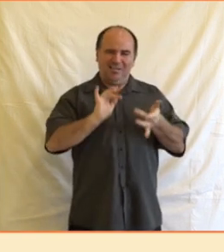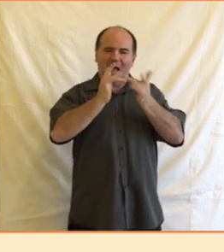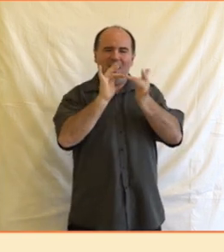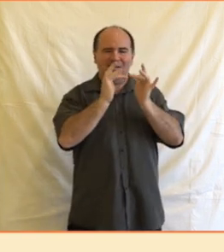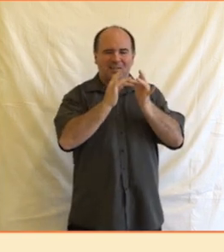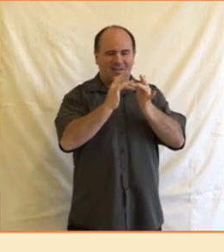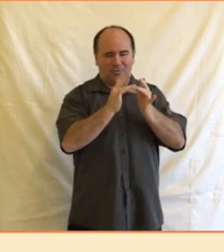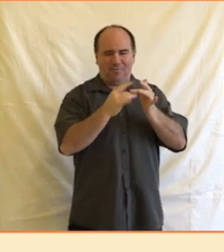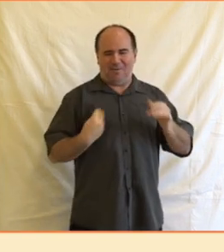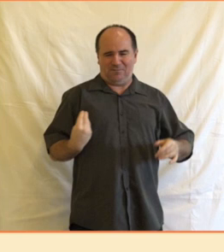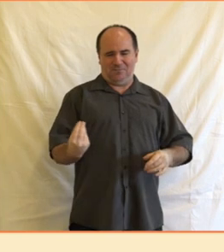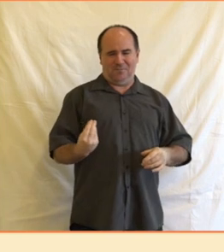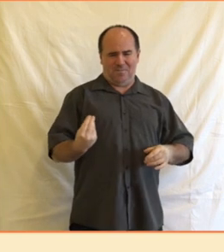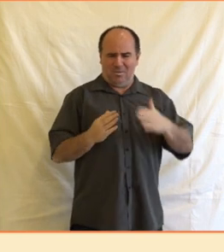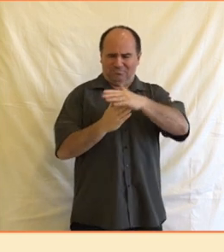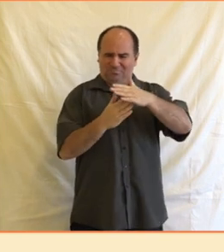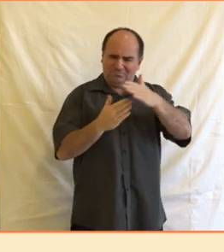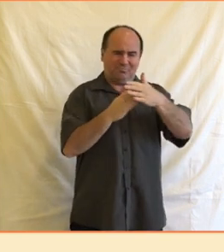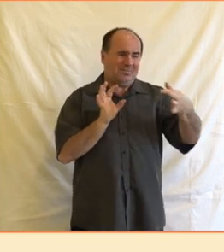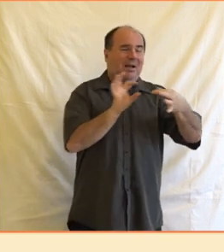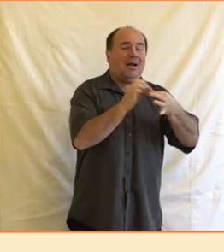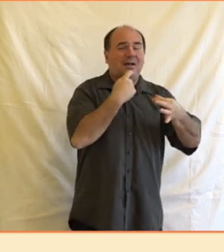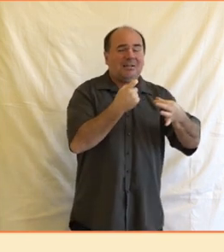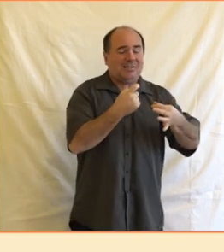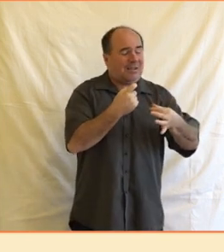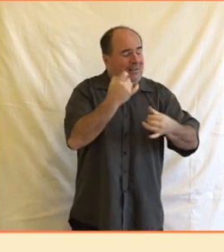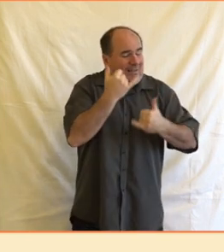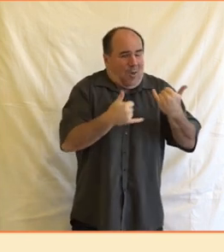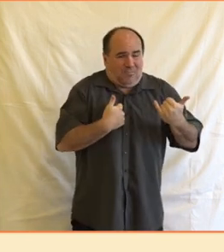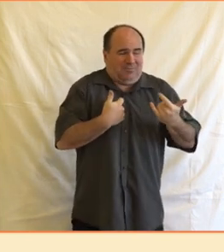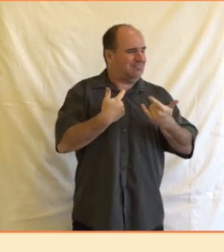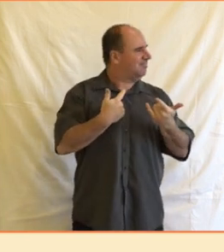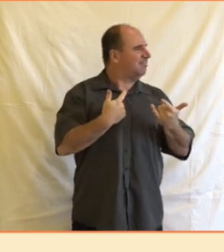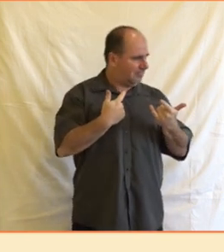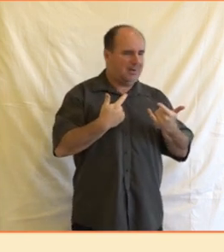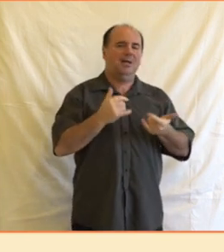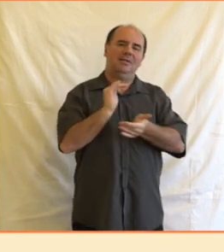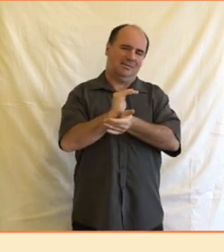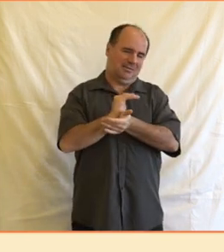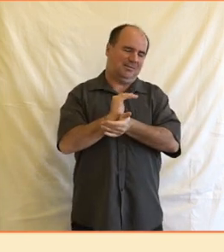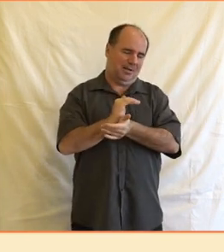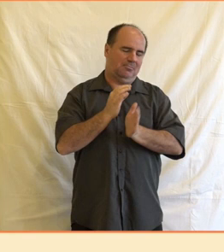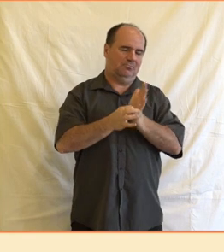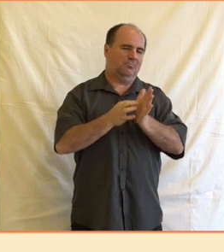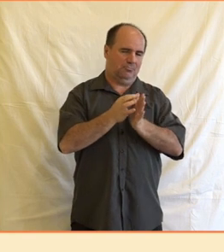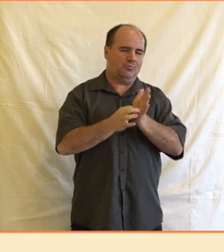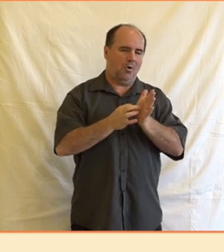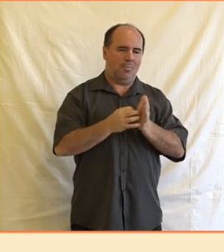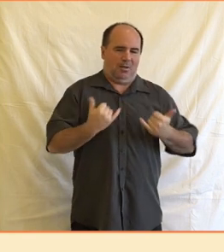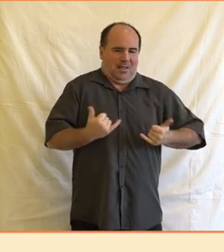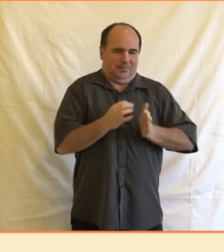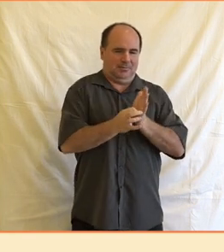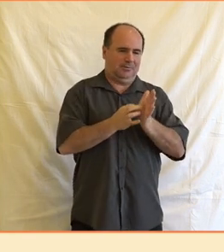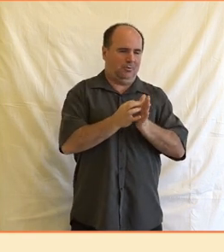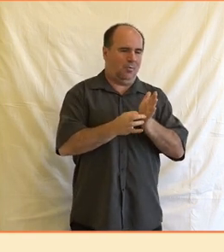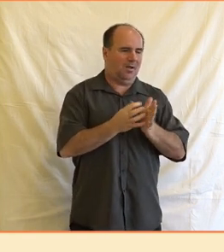vnímáno jako jakýsi přechodný stav, kdy obecně považována ta situace za takovou,